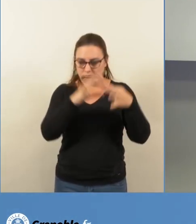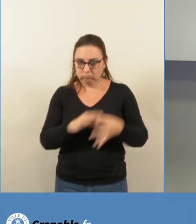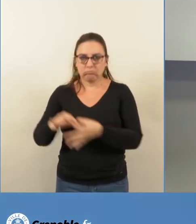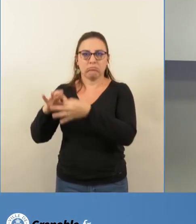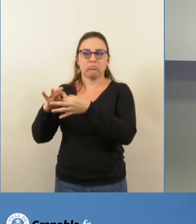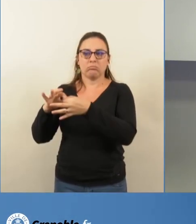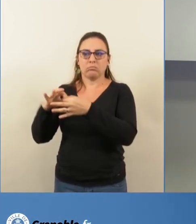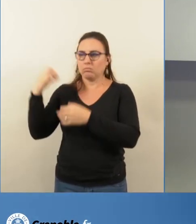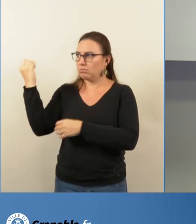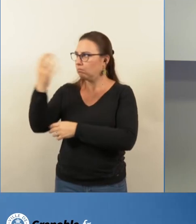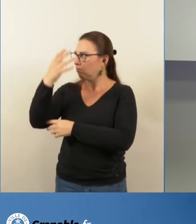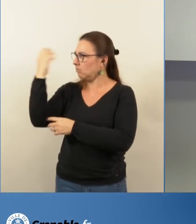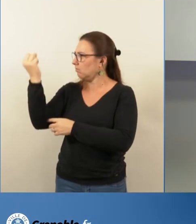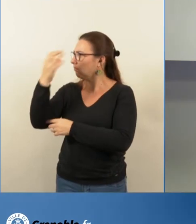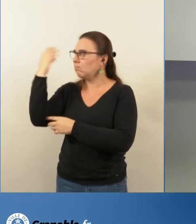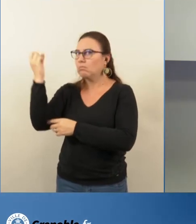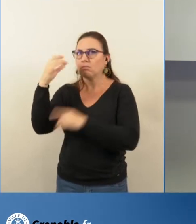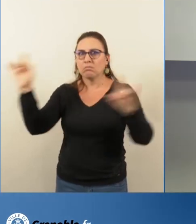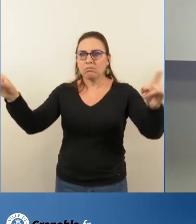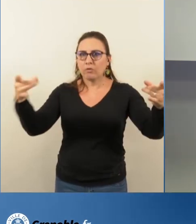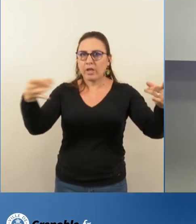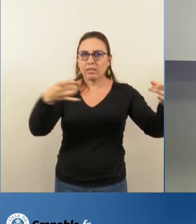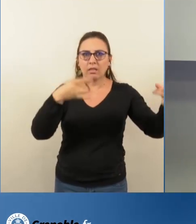ce qu'il faut fermer les fenêtres